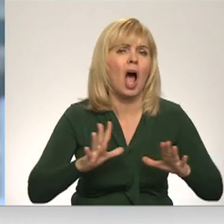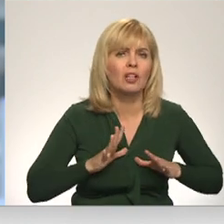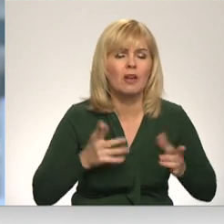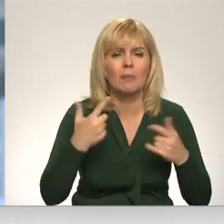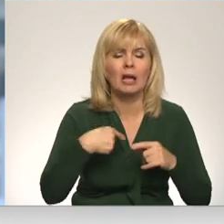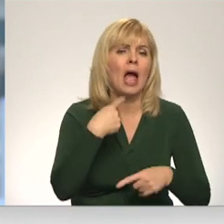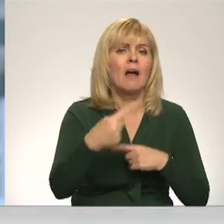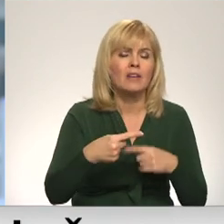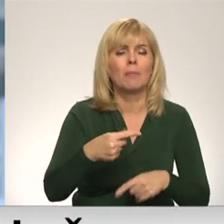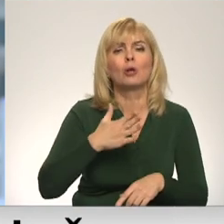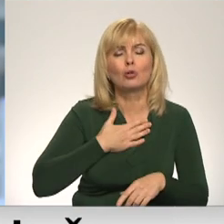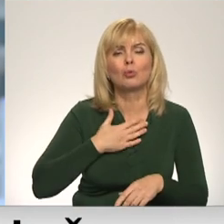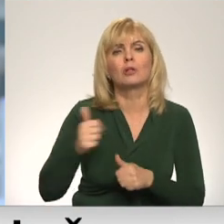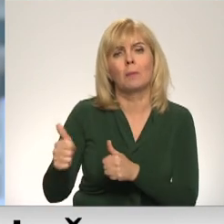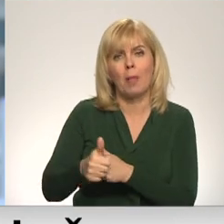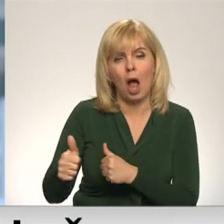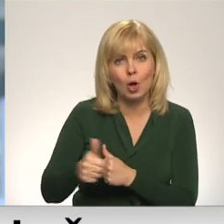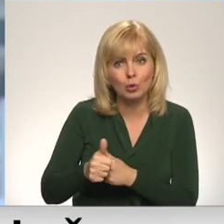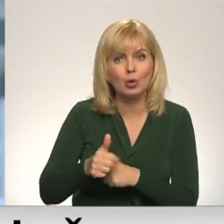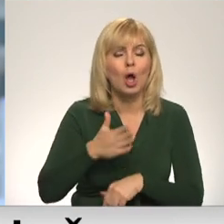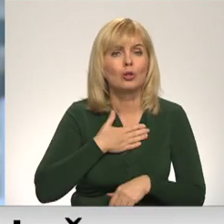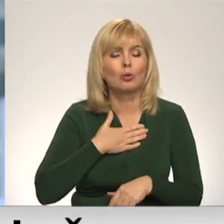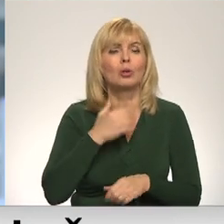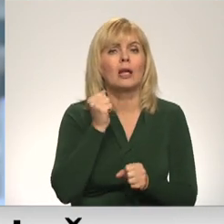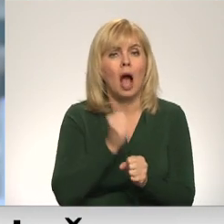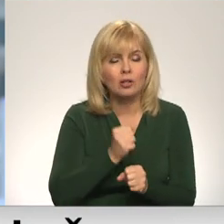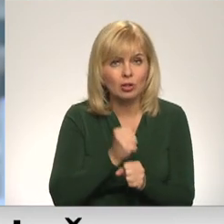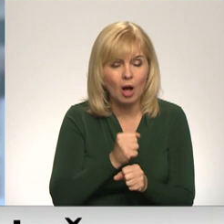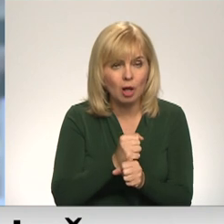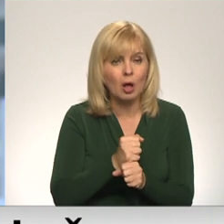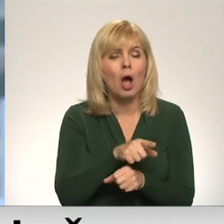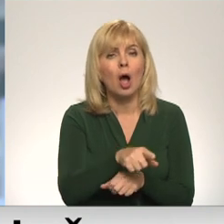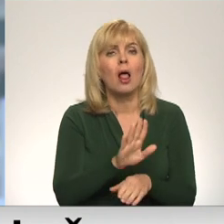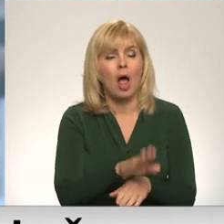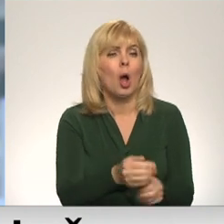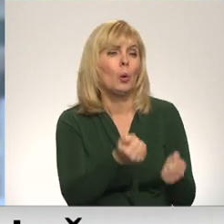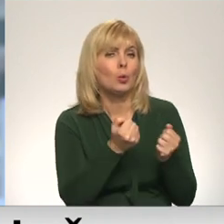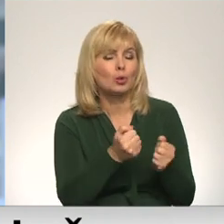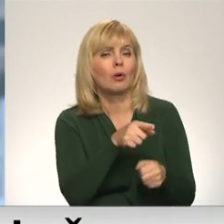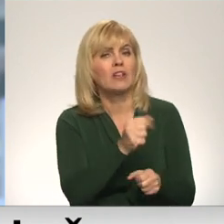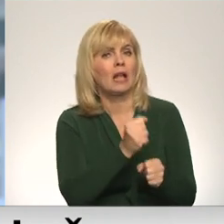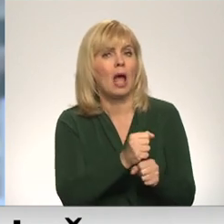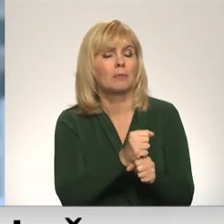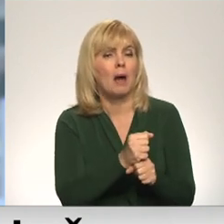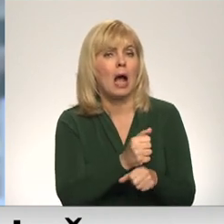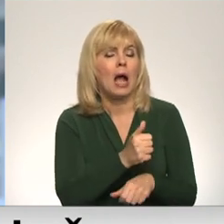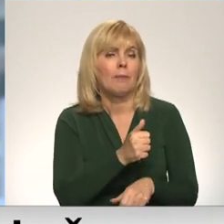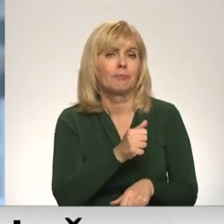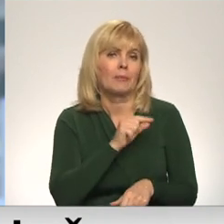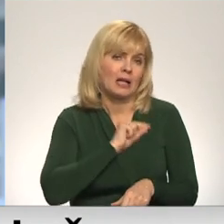Vienmēr suns ir līdzās, vienmēr ar suni ir jāpastrādā, jāuztur viņa darba īpašības, lai pēc tam